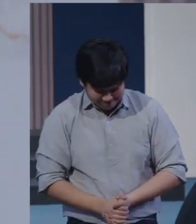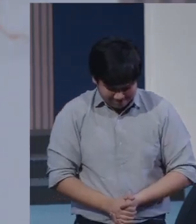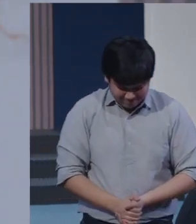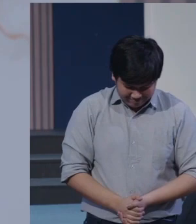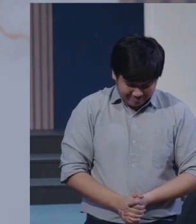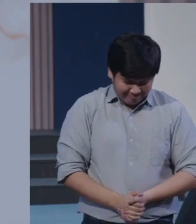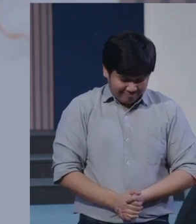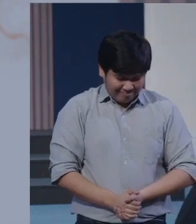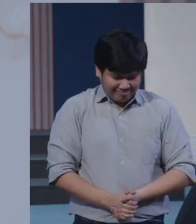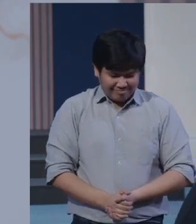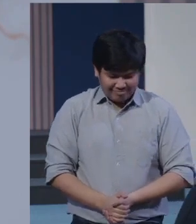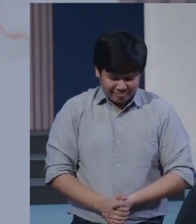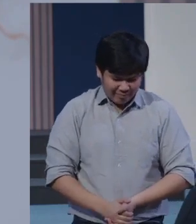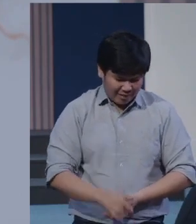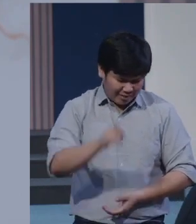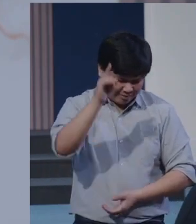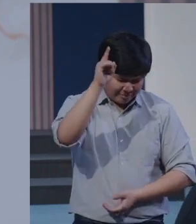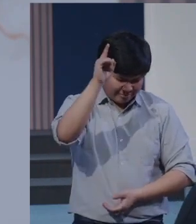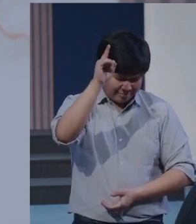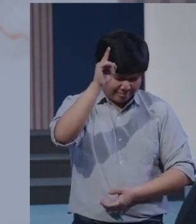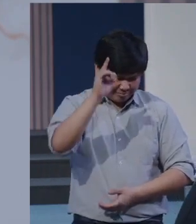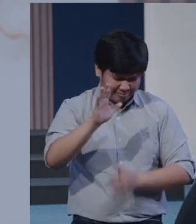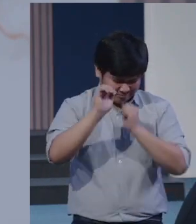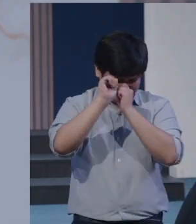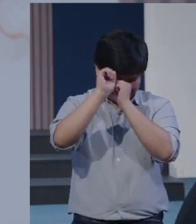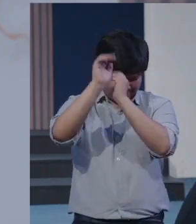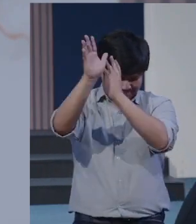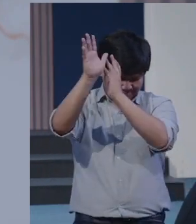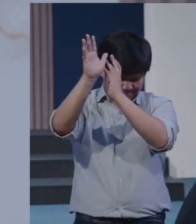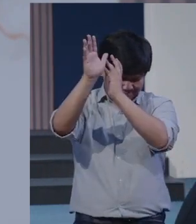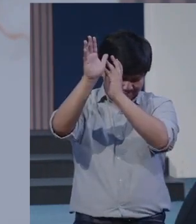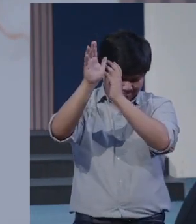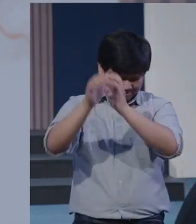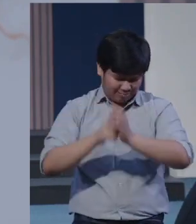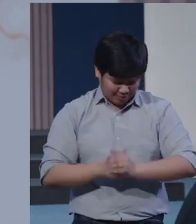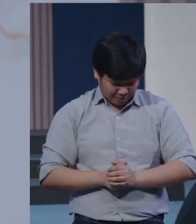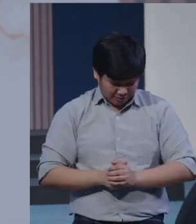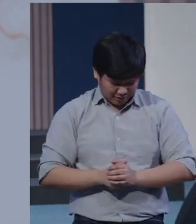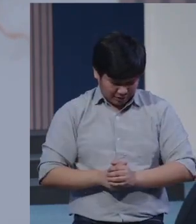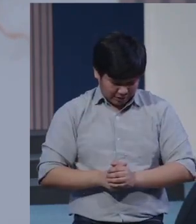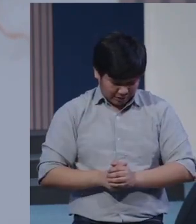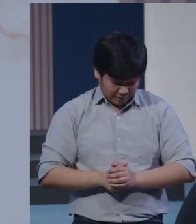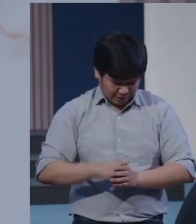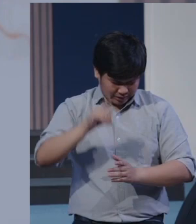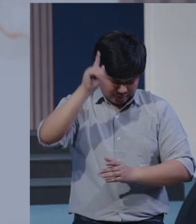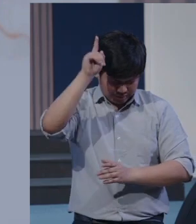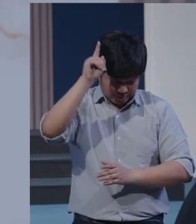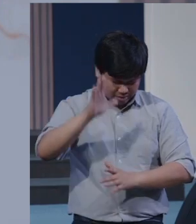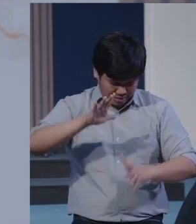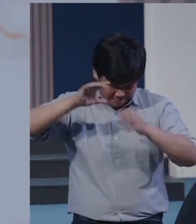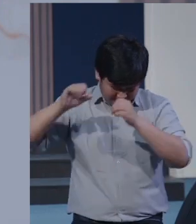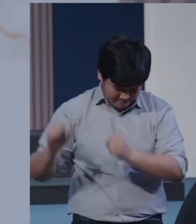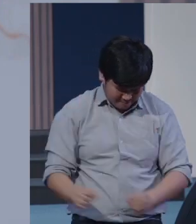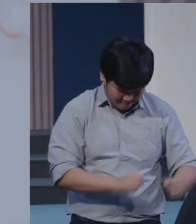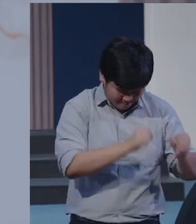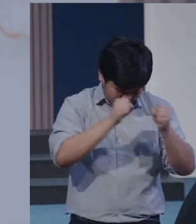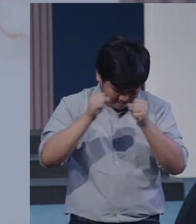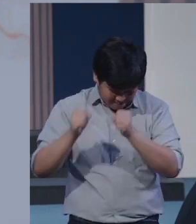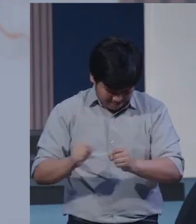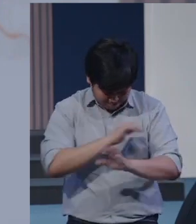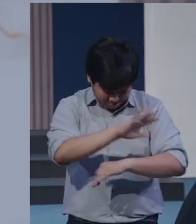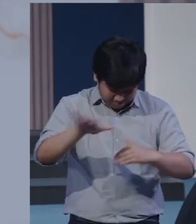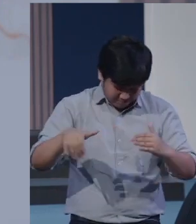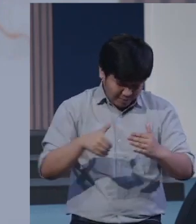manalangin Panginoong Diyos O Diyos na makapangyarihan sa lahat